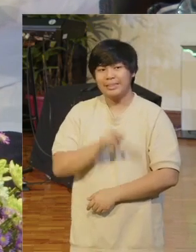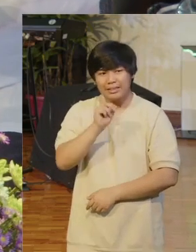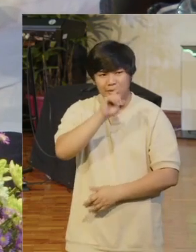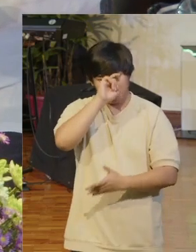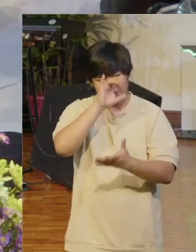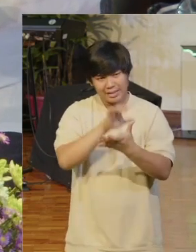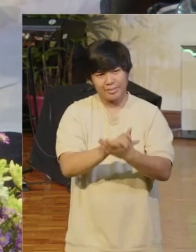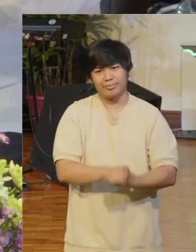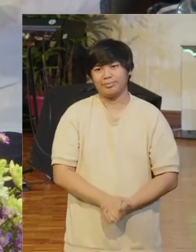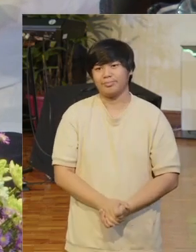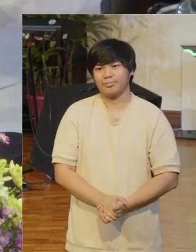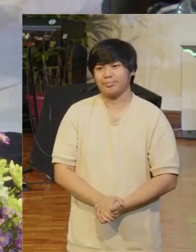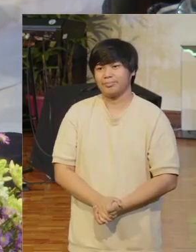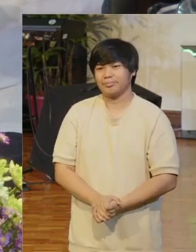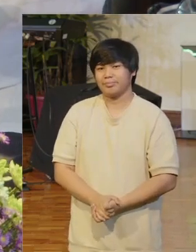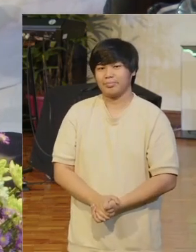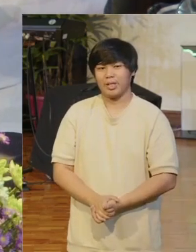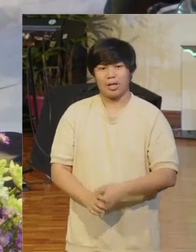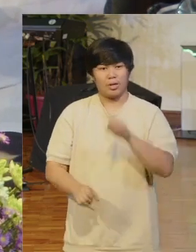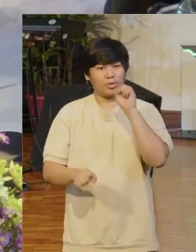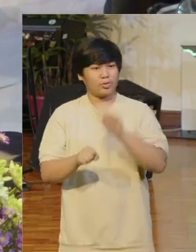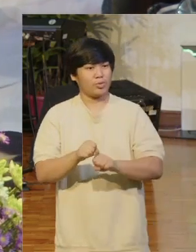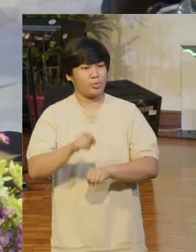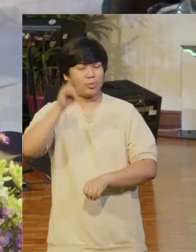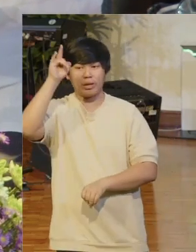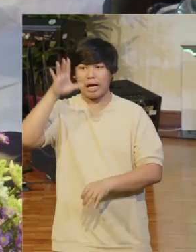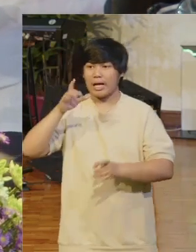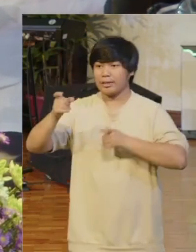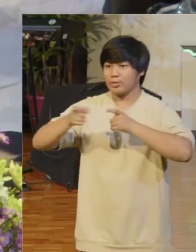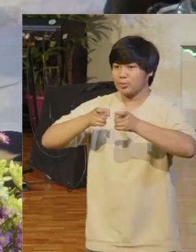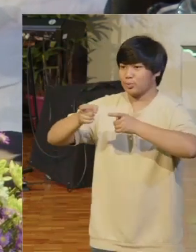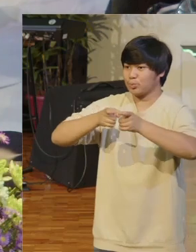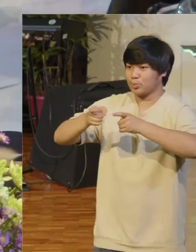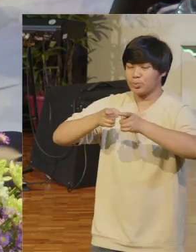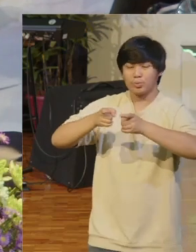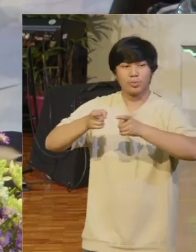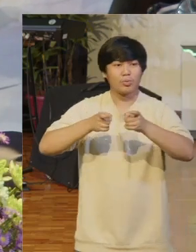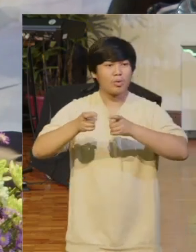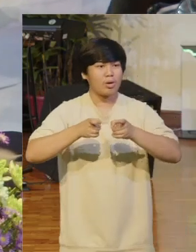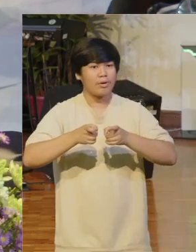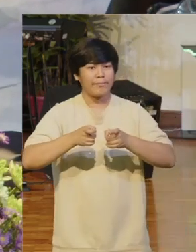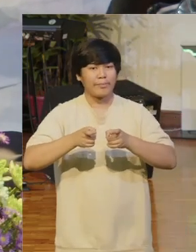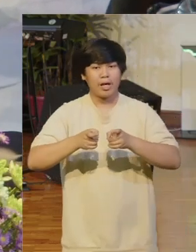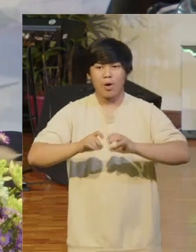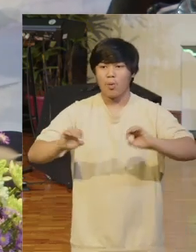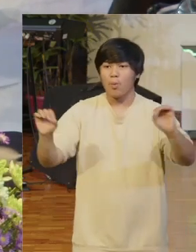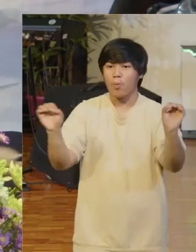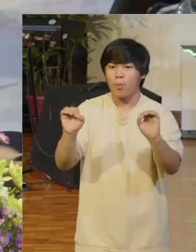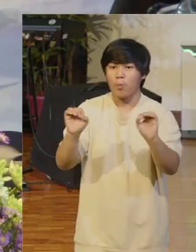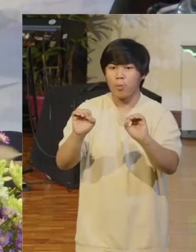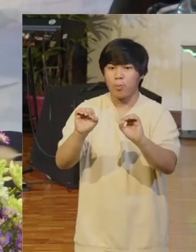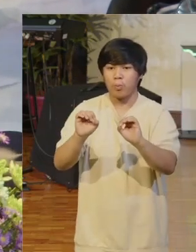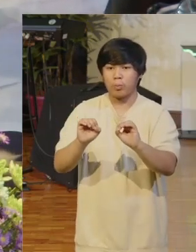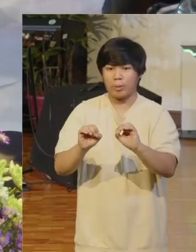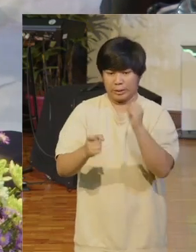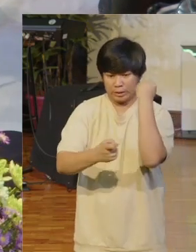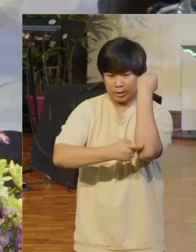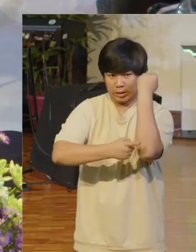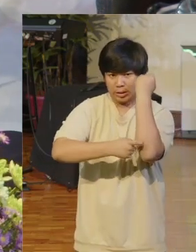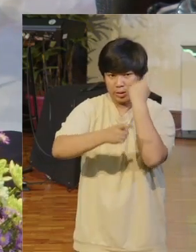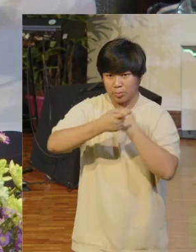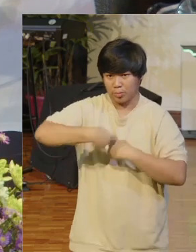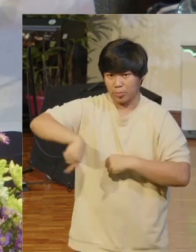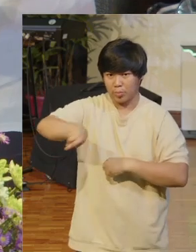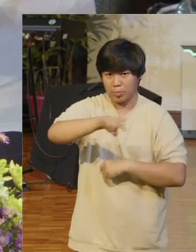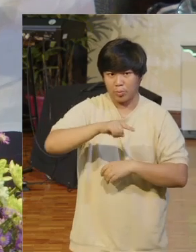1:13. So, sa kanyang paghahari sa atin, wala siyang ginagawang kasalanan o hindi niya tayo